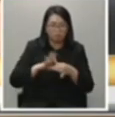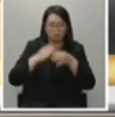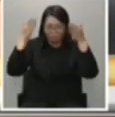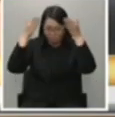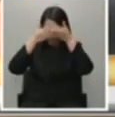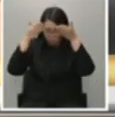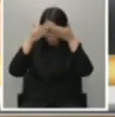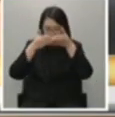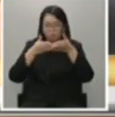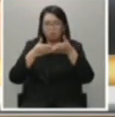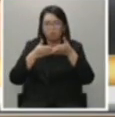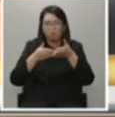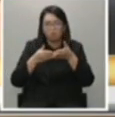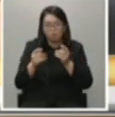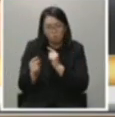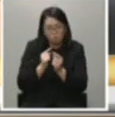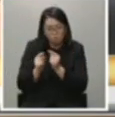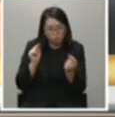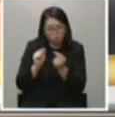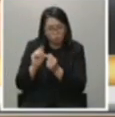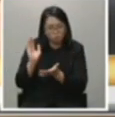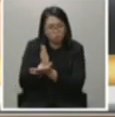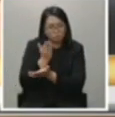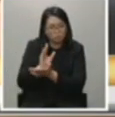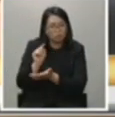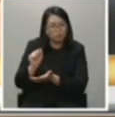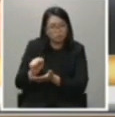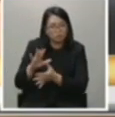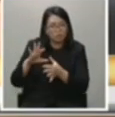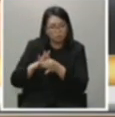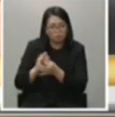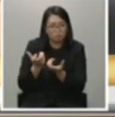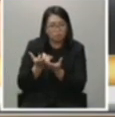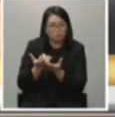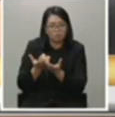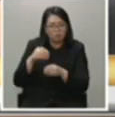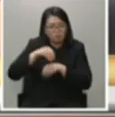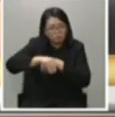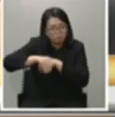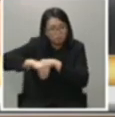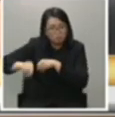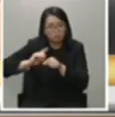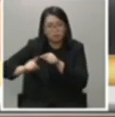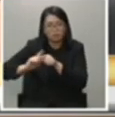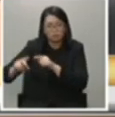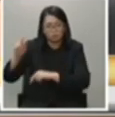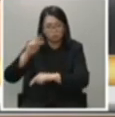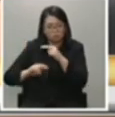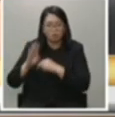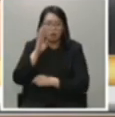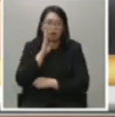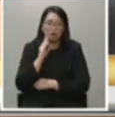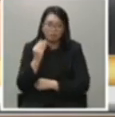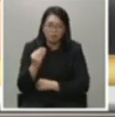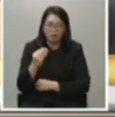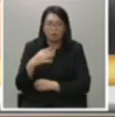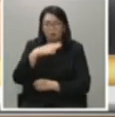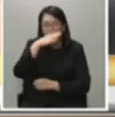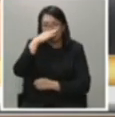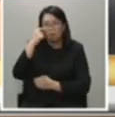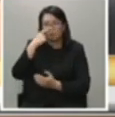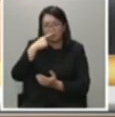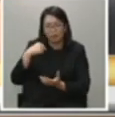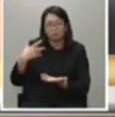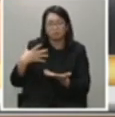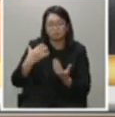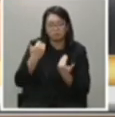ซียเพื่อยกเลิกมาตรการนำเข้าพืชสวนไม่สามารถปลดล็อกให้ลำไยและหอมแดงของไท